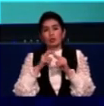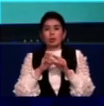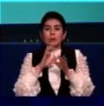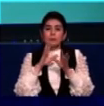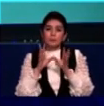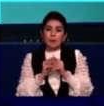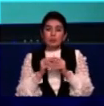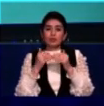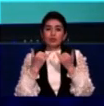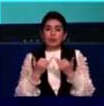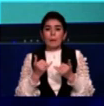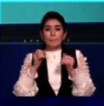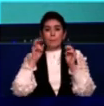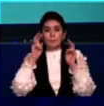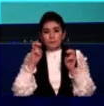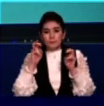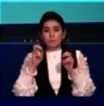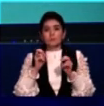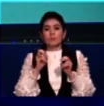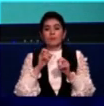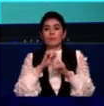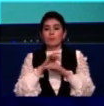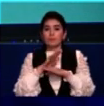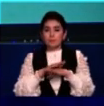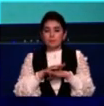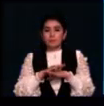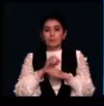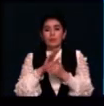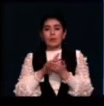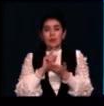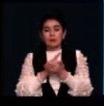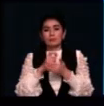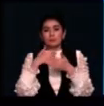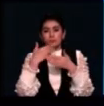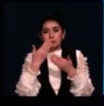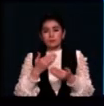bilan bugungi mavzumizni yakunlaymiz. Uyga vazifa